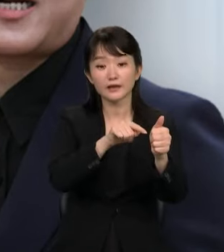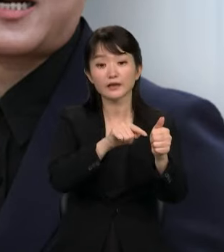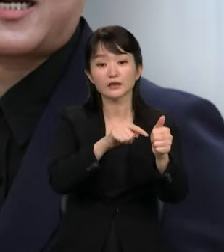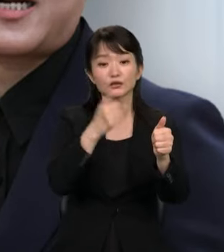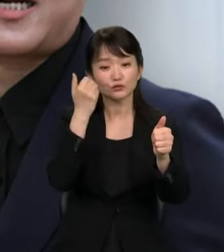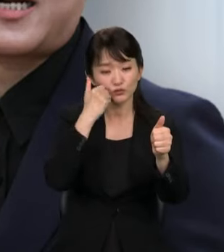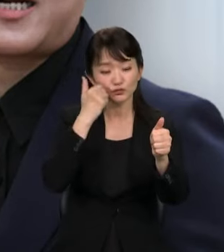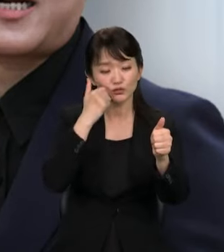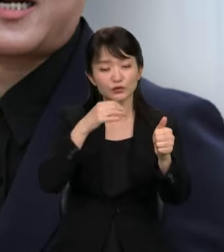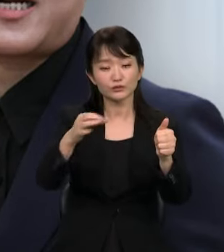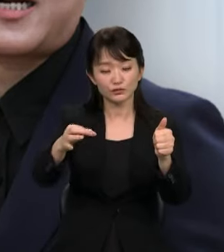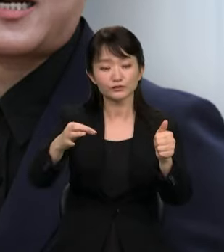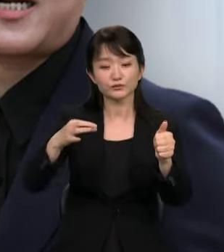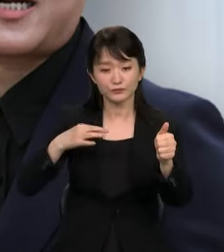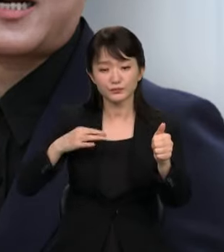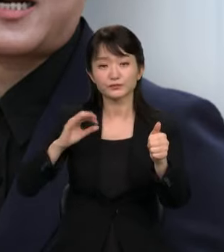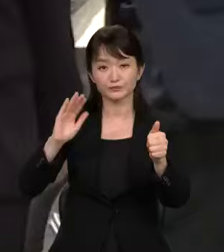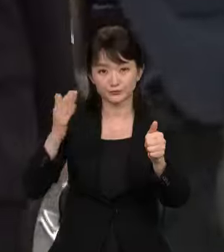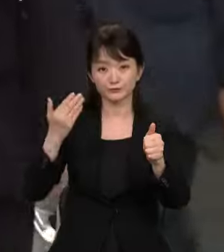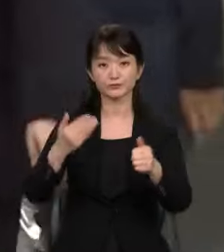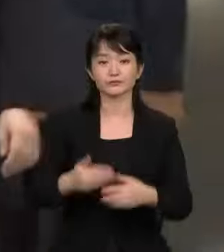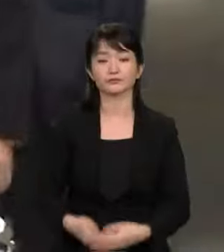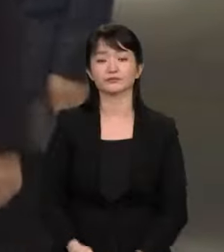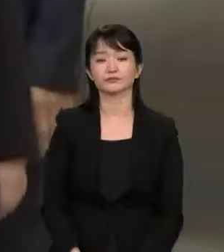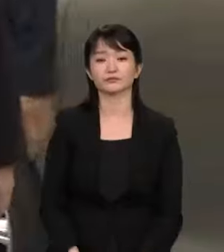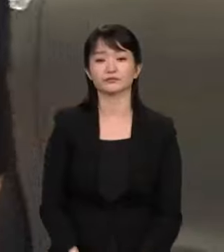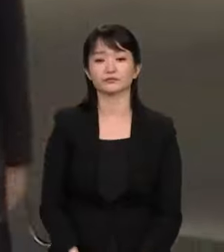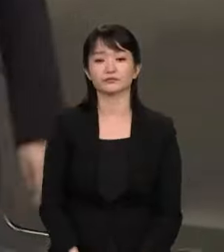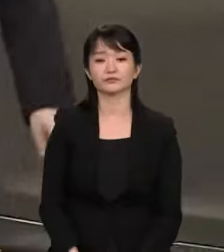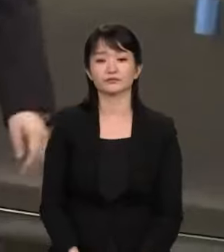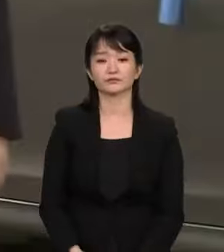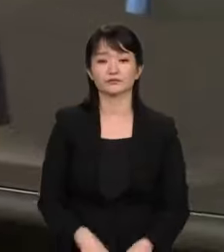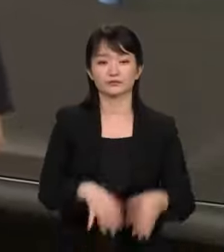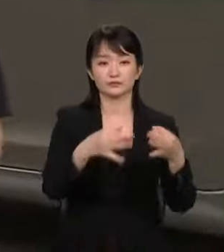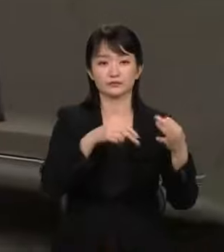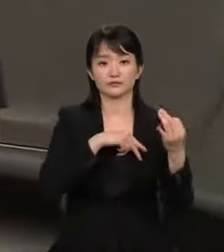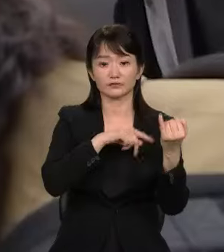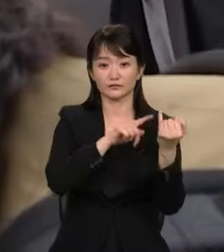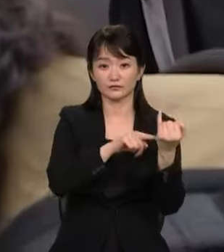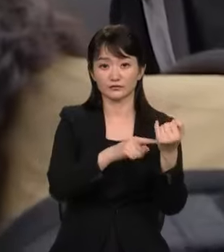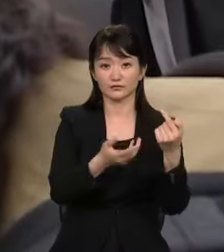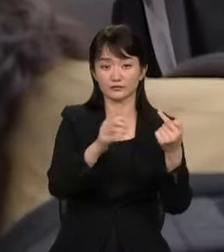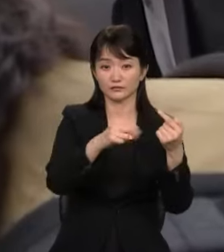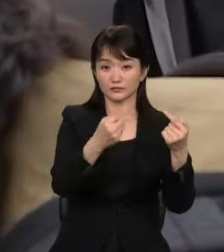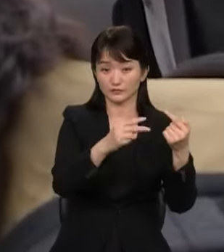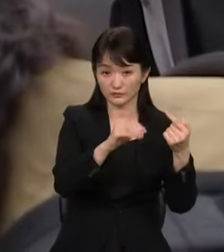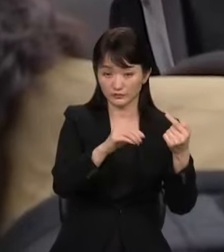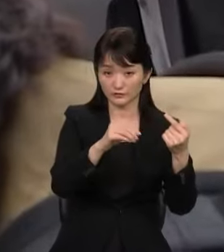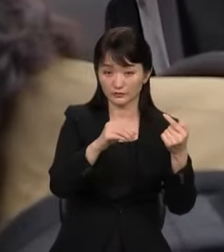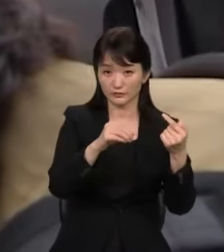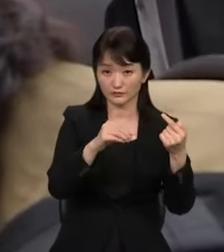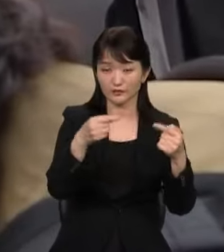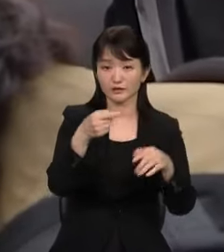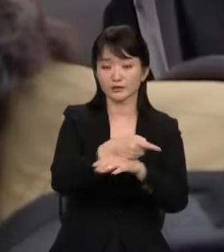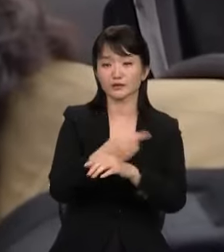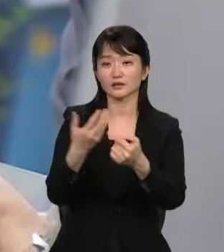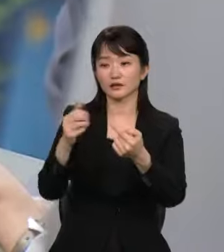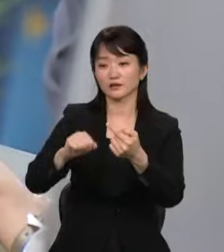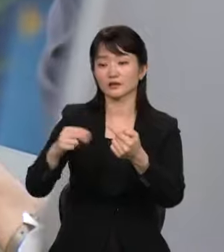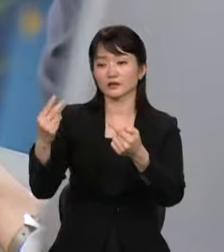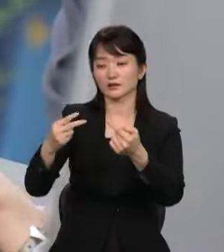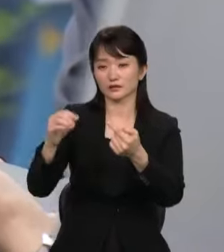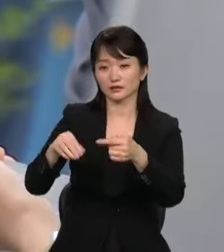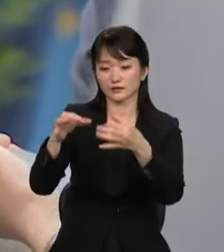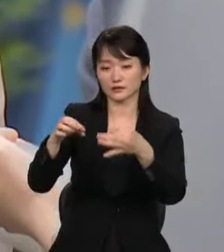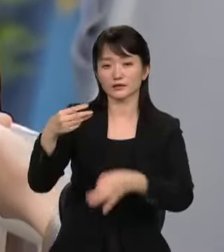이거 네. 한테 받으면 됩니다. 김 전 의원이 1억 2천만 원을 나머지 1억 2천만 원은 김태열